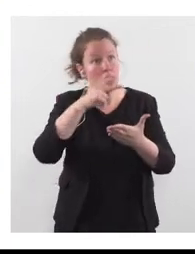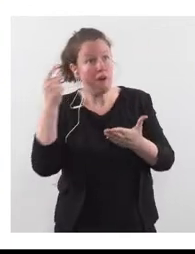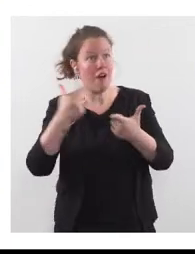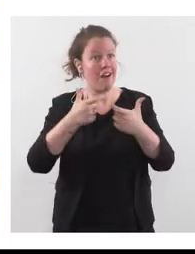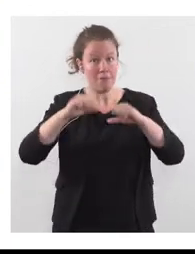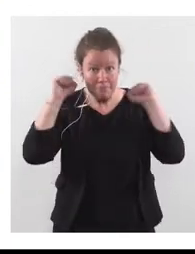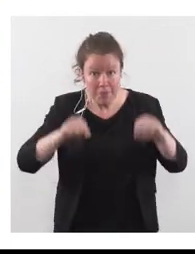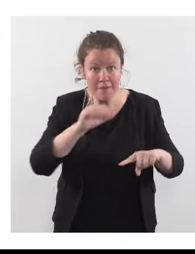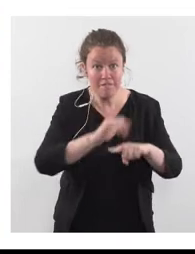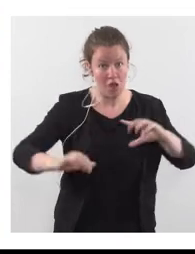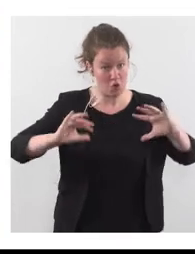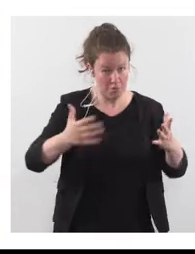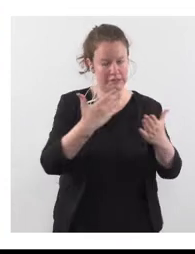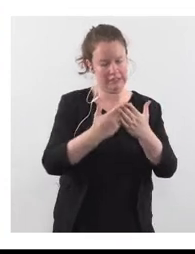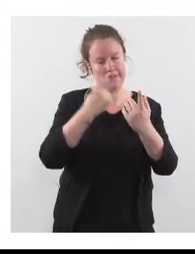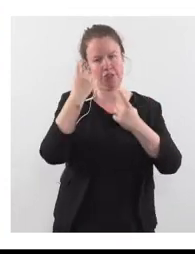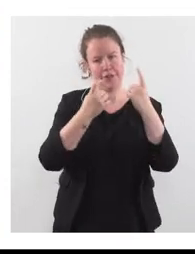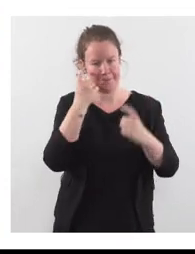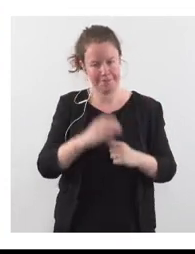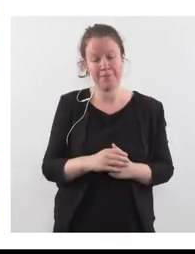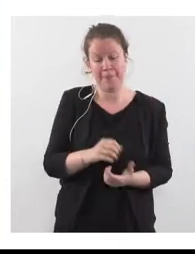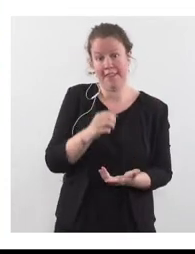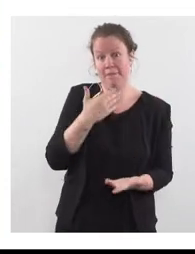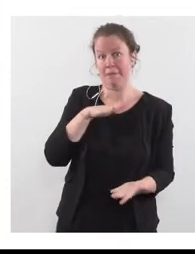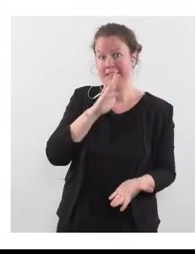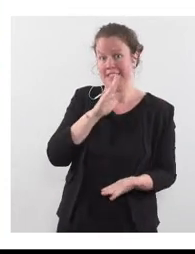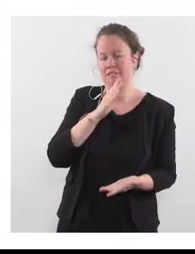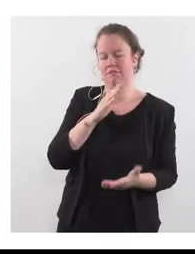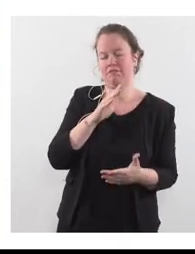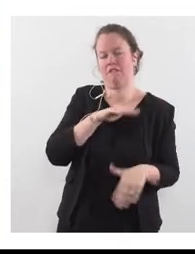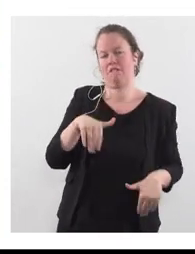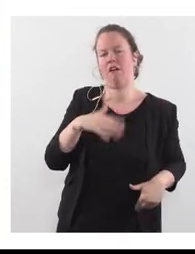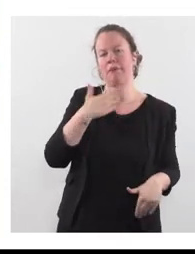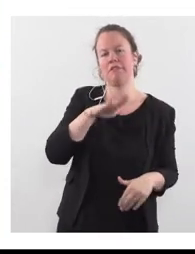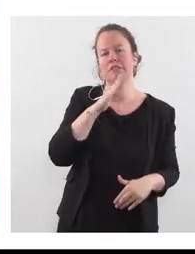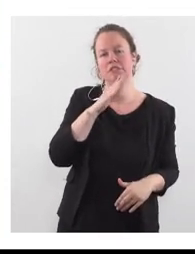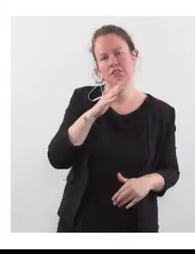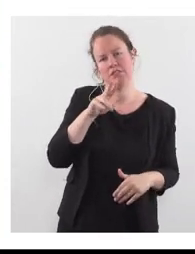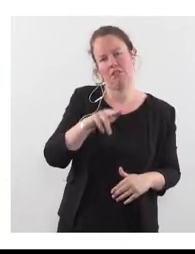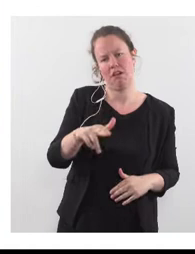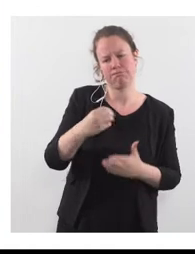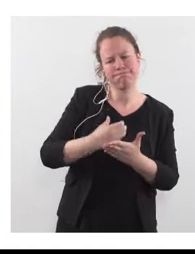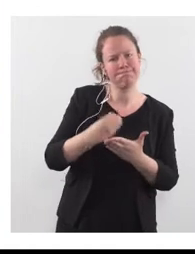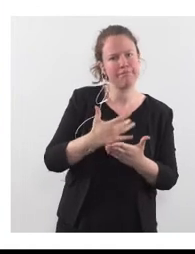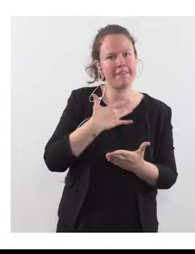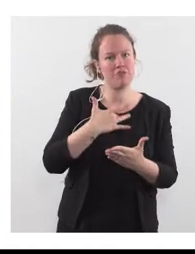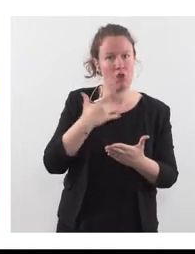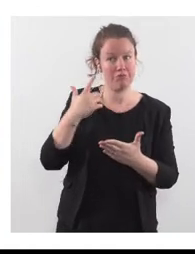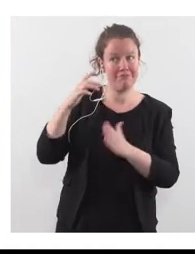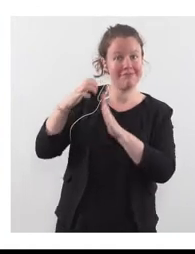la Commission européenne, nous partagera en fin de deuxième session d'ailleurs des informations précieuses sur les textes à venir. Merci beaucoup d'être